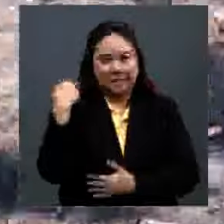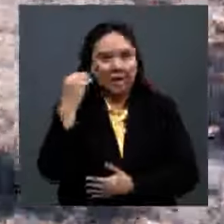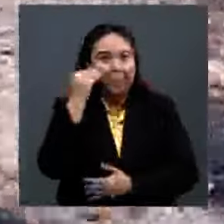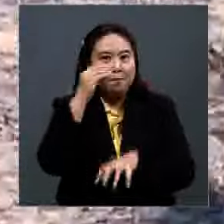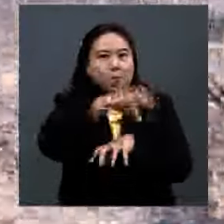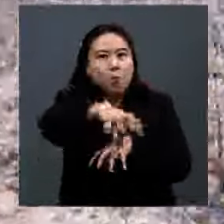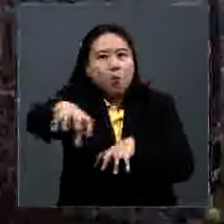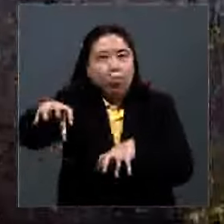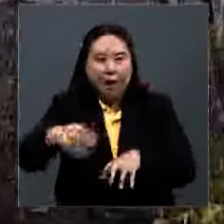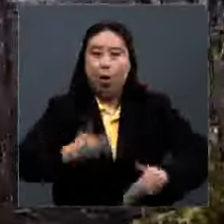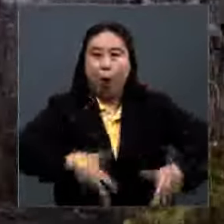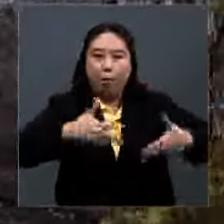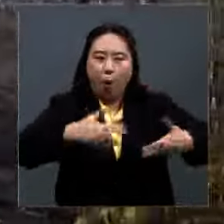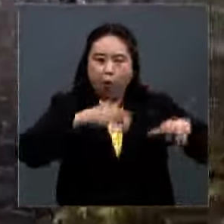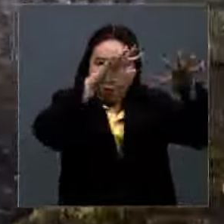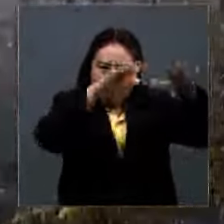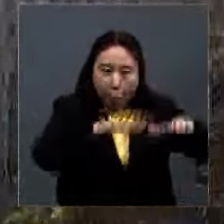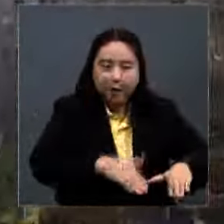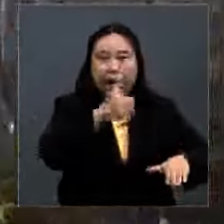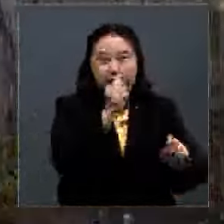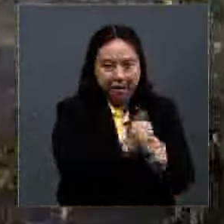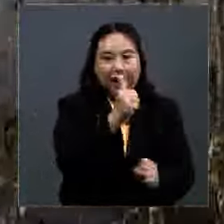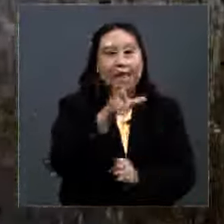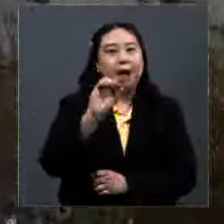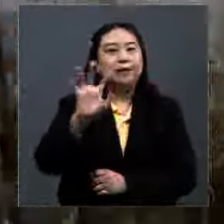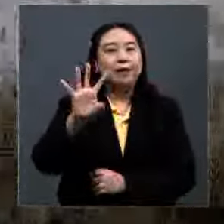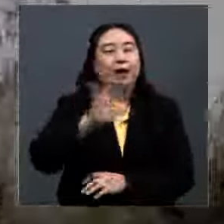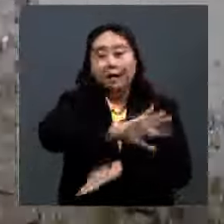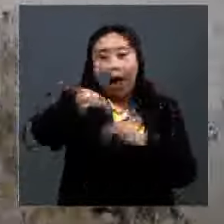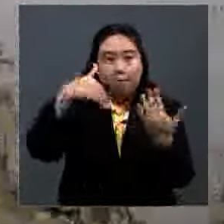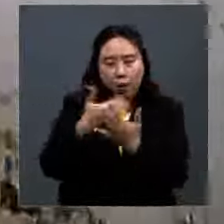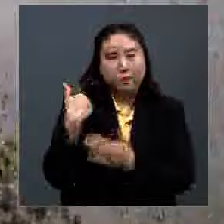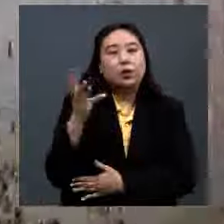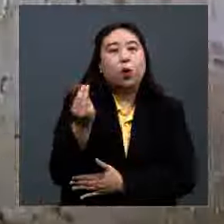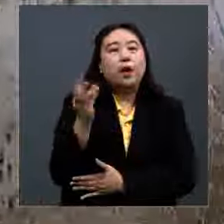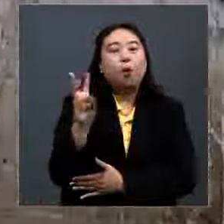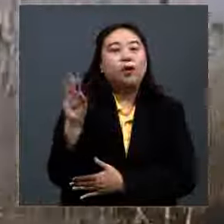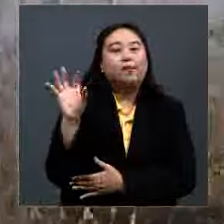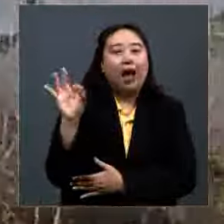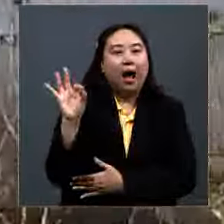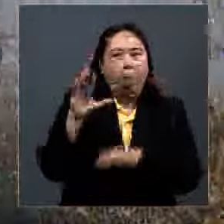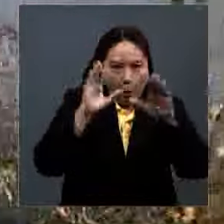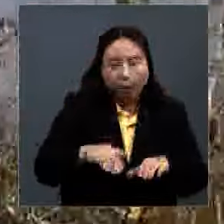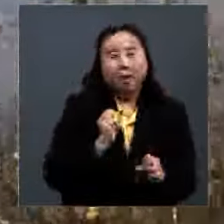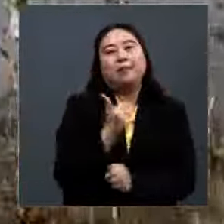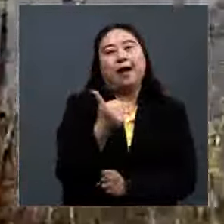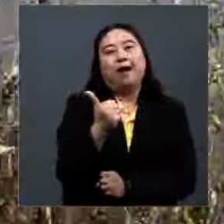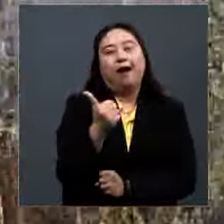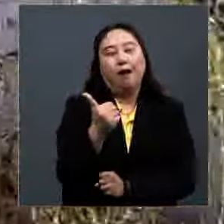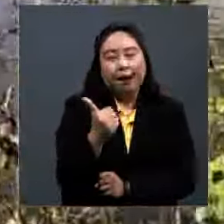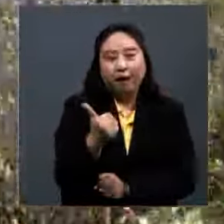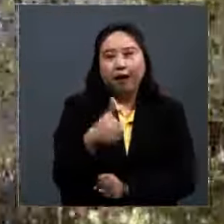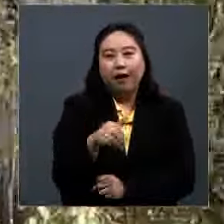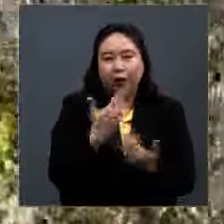ที่ลดจุดความร้อนได้จริงถึง54 หมู่บ้านจากทั้งหมดเนี่ย69 หมู่บ้านนะคะก็สามารถที่จะลดจุดความร้อนลง